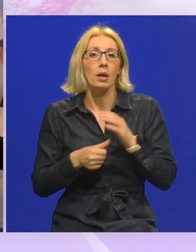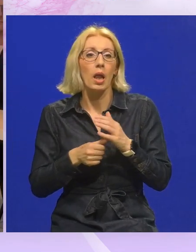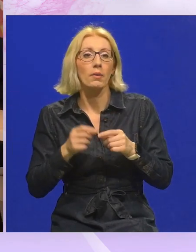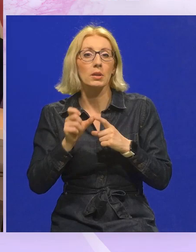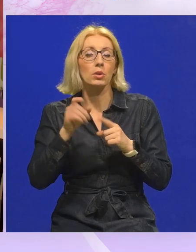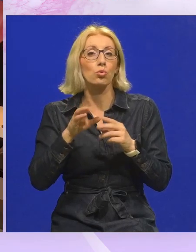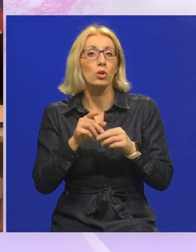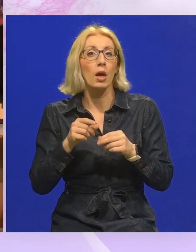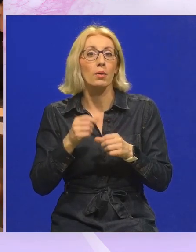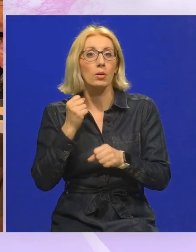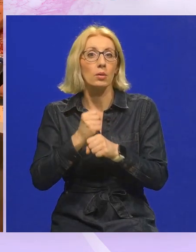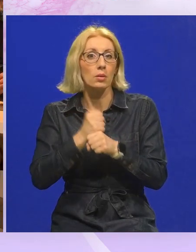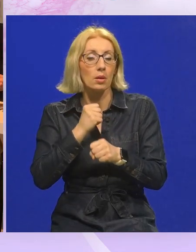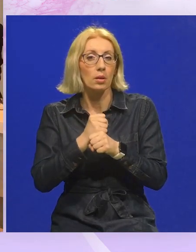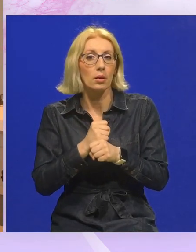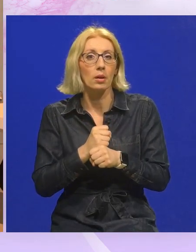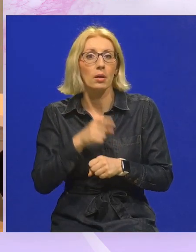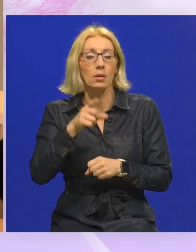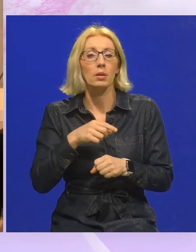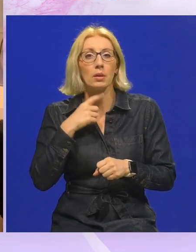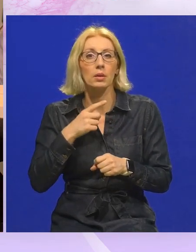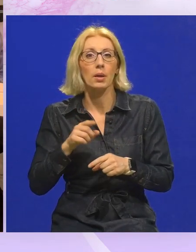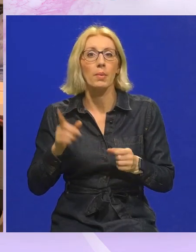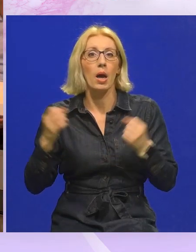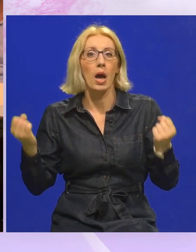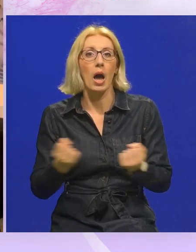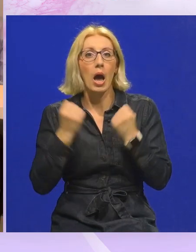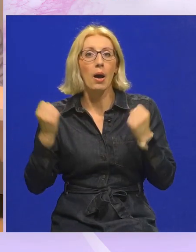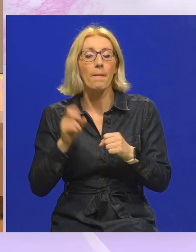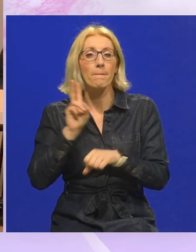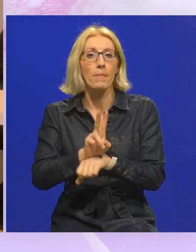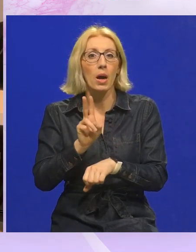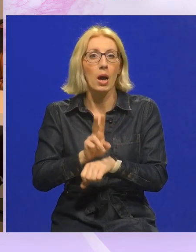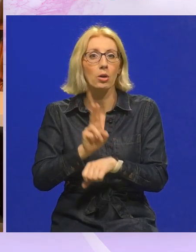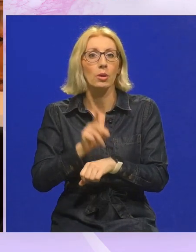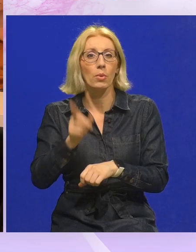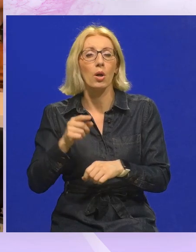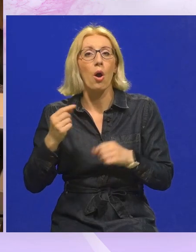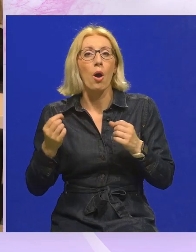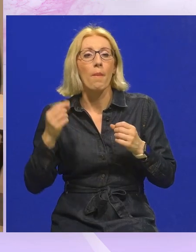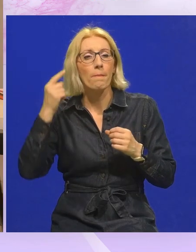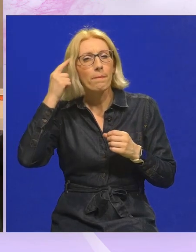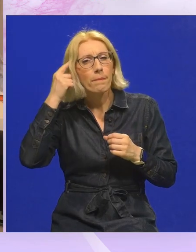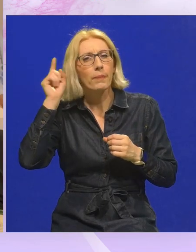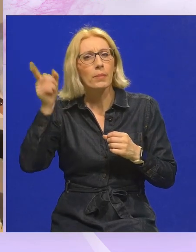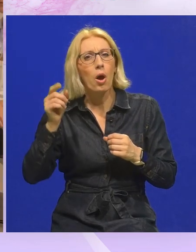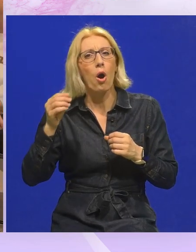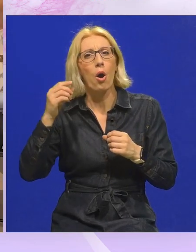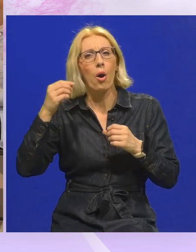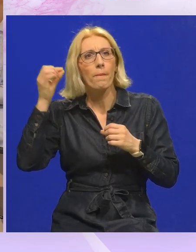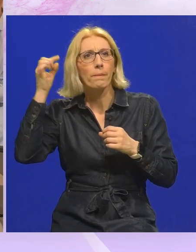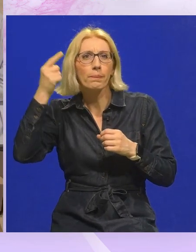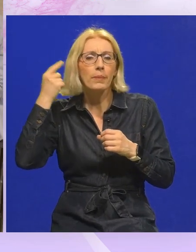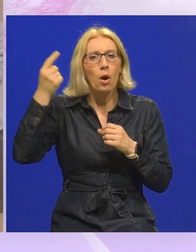Vanja Marković, koja je naglasila da aktivnosti moraju biti pažljivo i pomno osmišljene. Ono što je u stvari